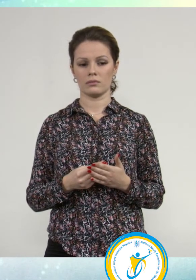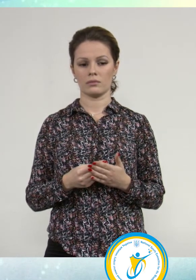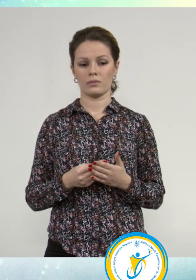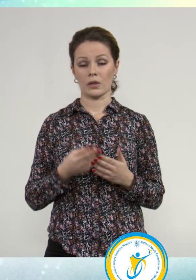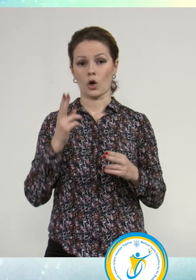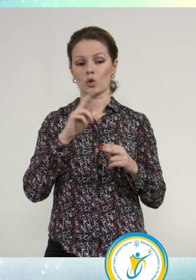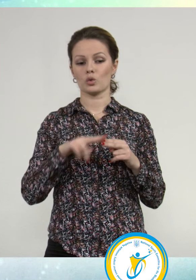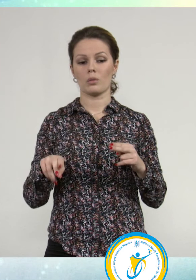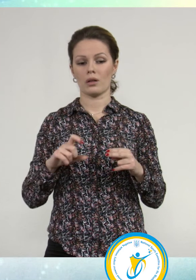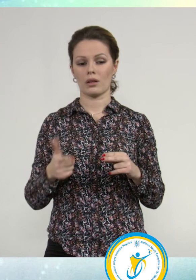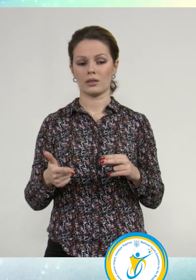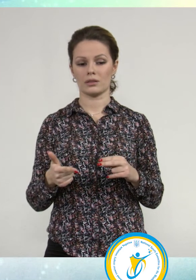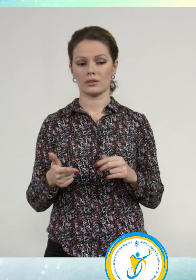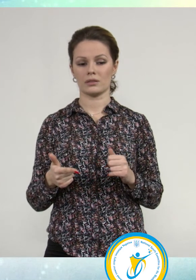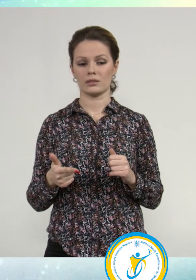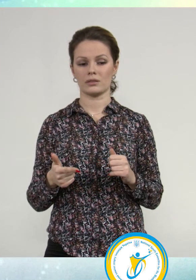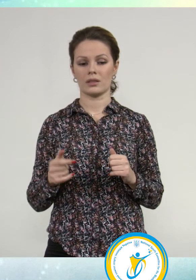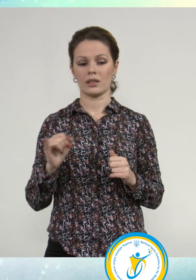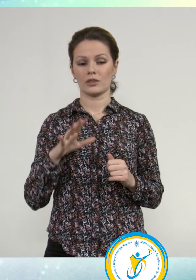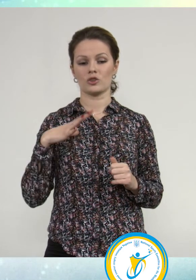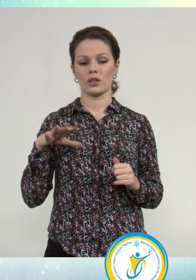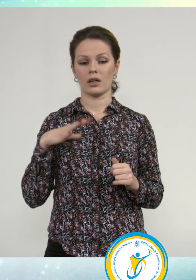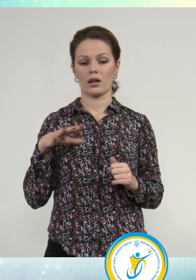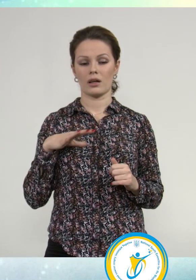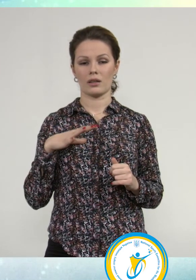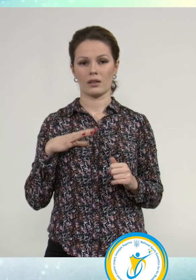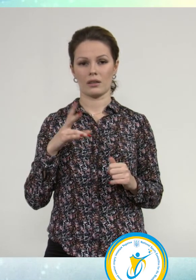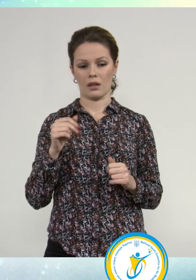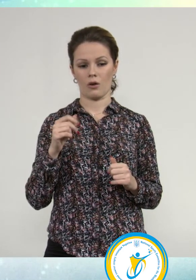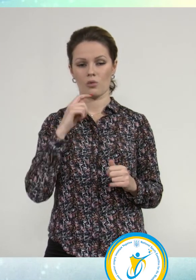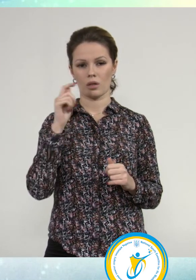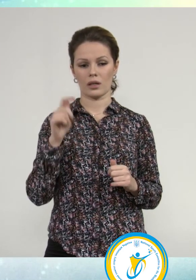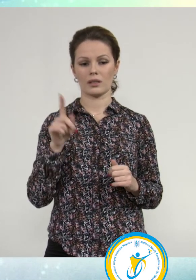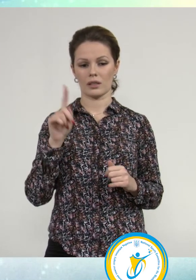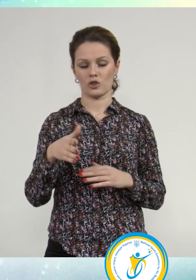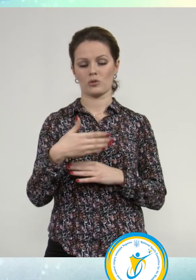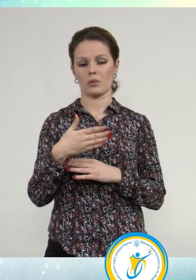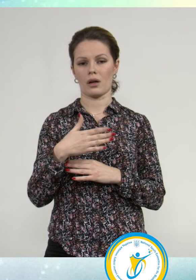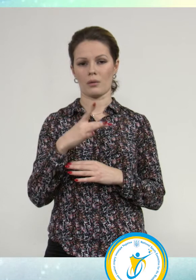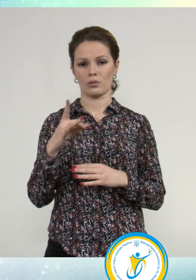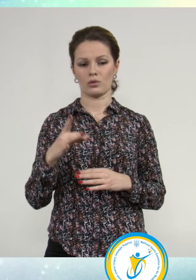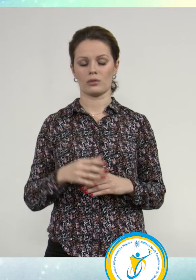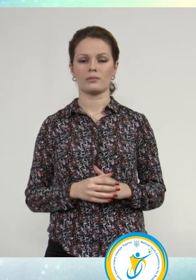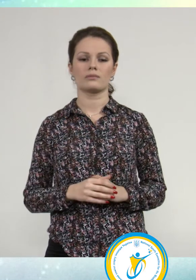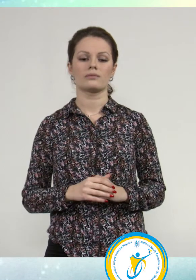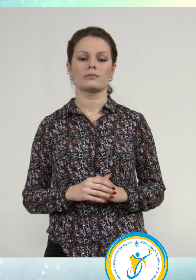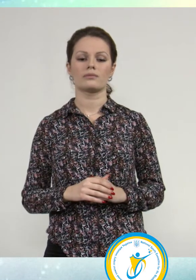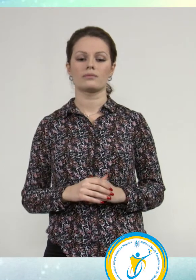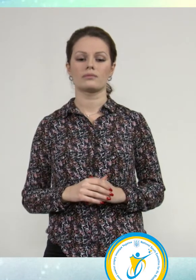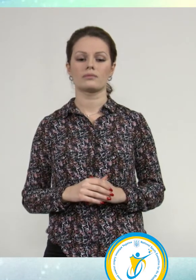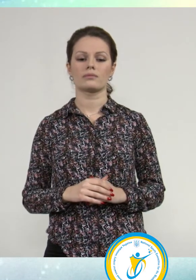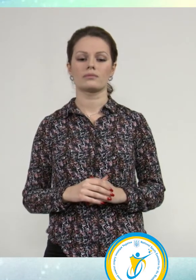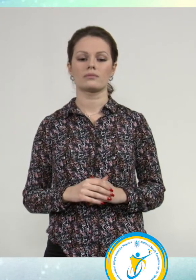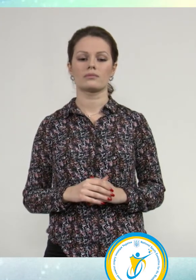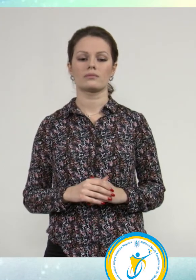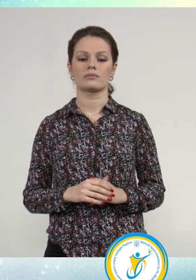Розгубилась і чекає гімну України. Де ж прапор? Ladies and gentlemen, the anthem of